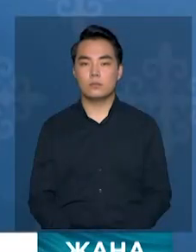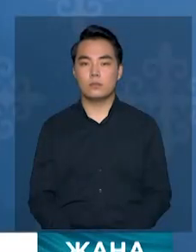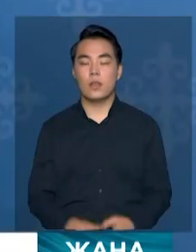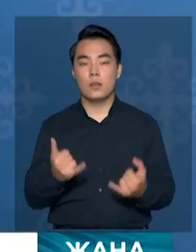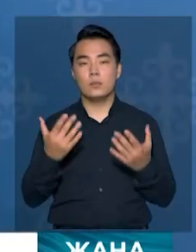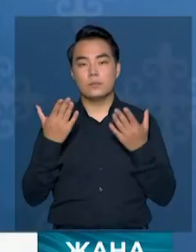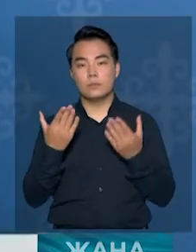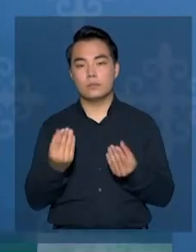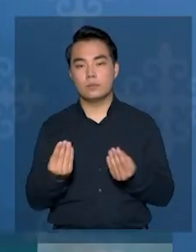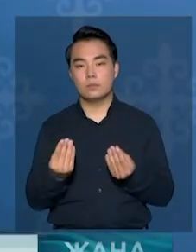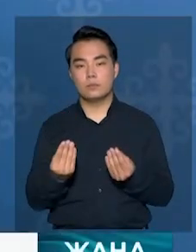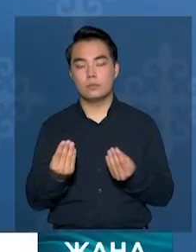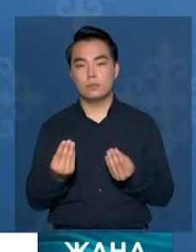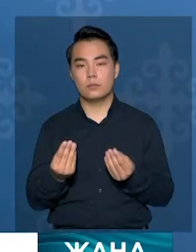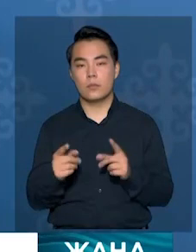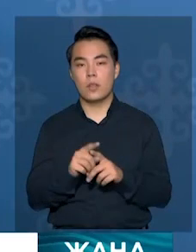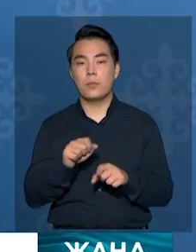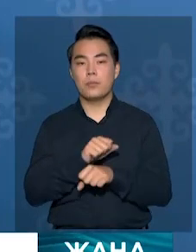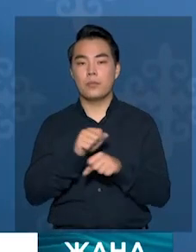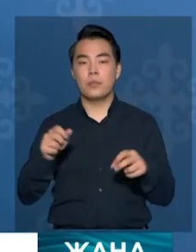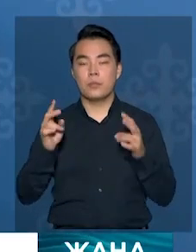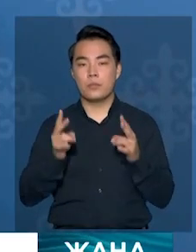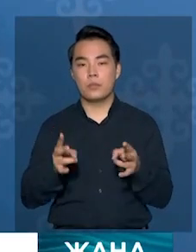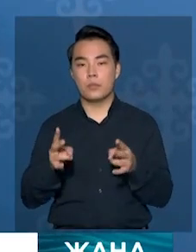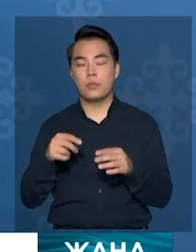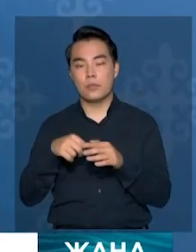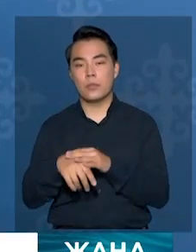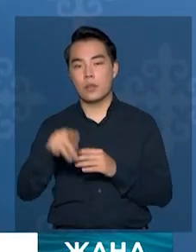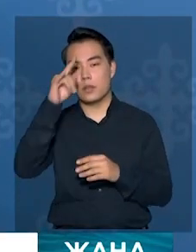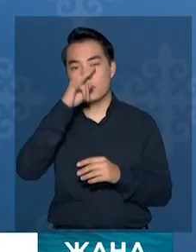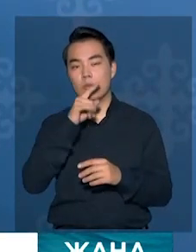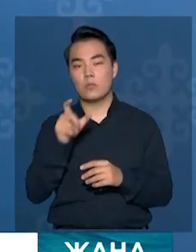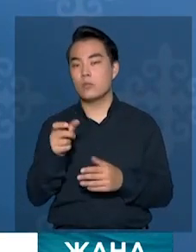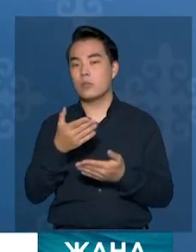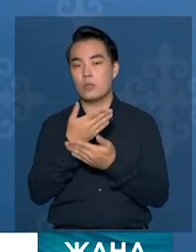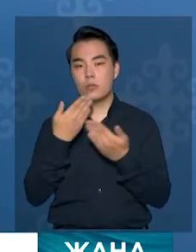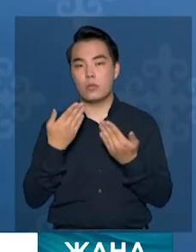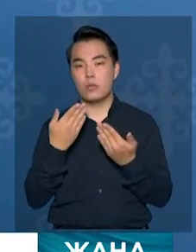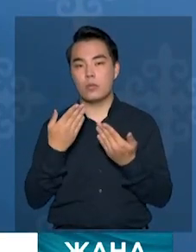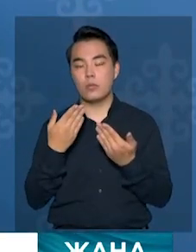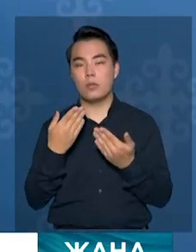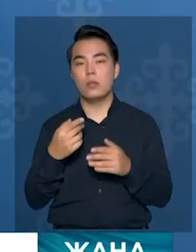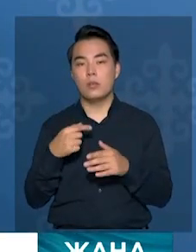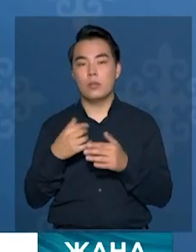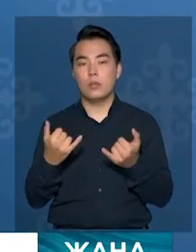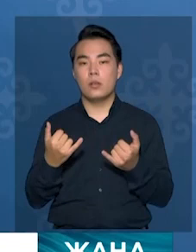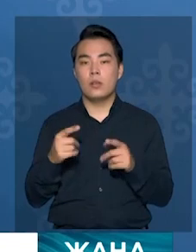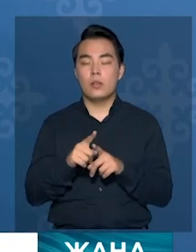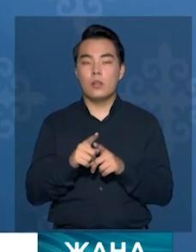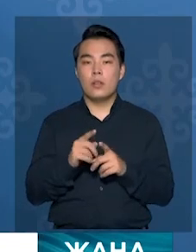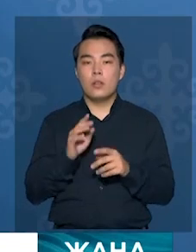Қазіргі таңда жарылыстан зардап шеккендердің арасында Қазақстан азаматтары жоқ.